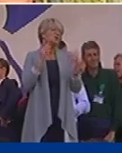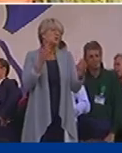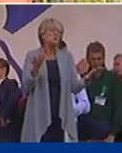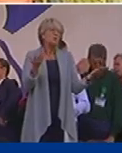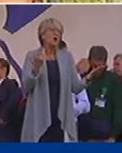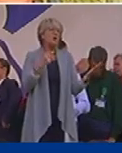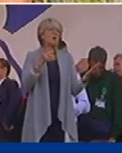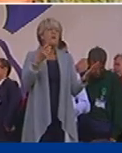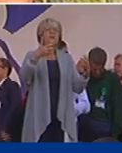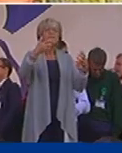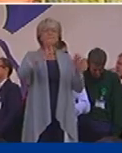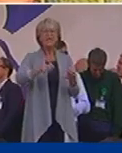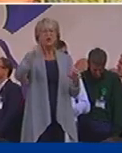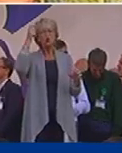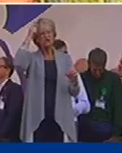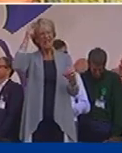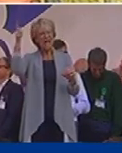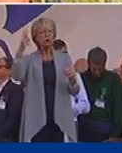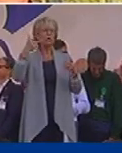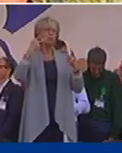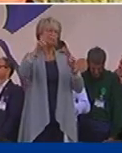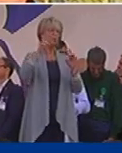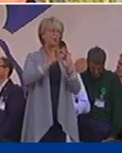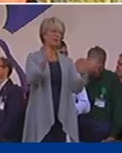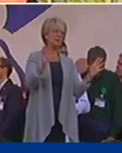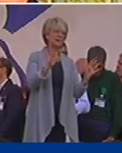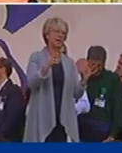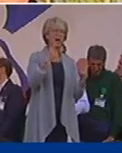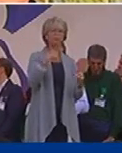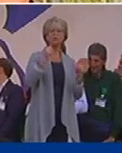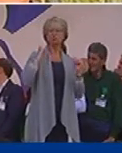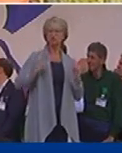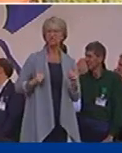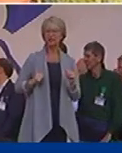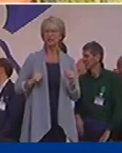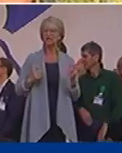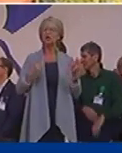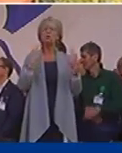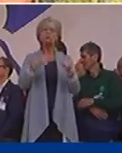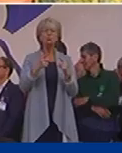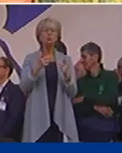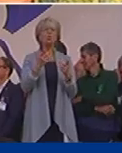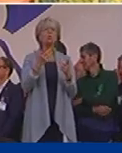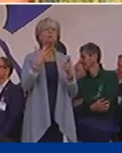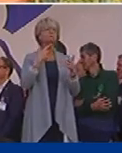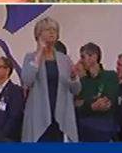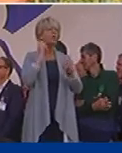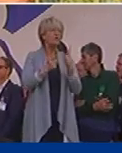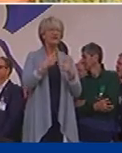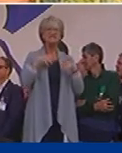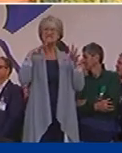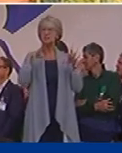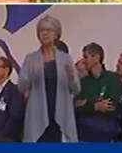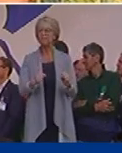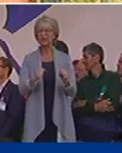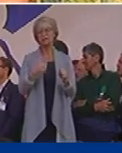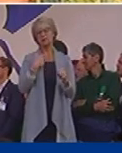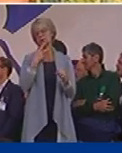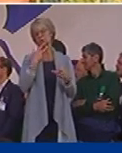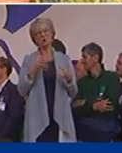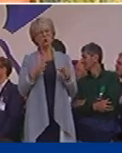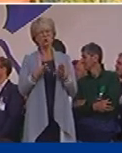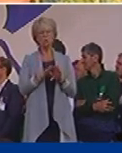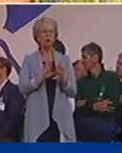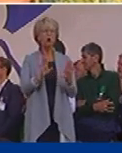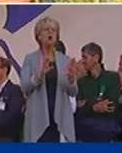principio. Meno stato, più libertà, più cittadini. Chiunque voglia governare la Lega si impegni, e vado a chiudere